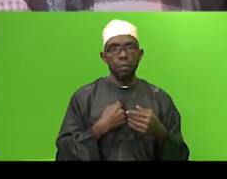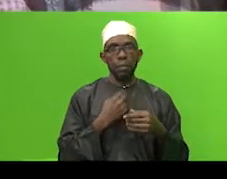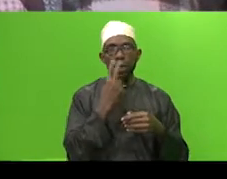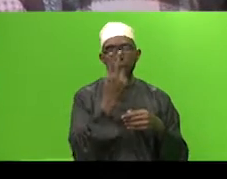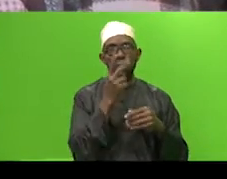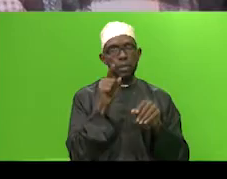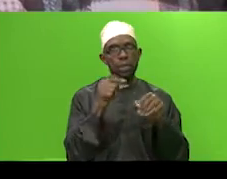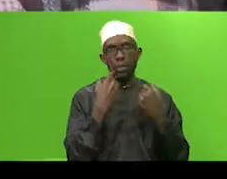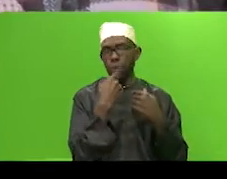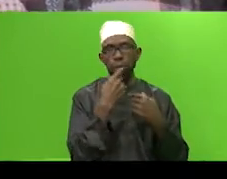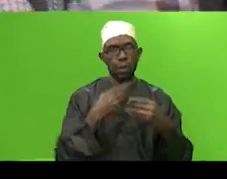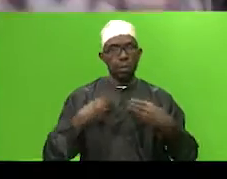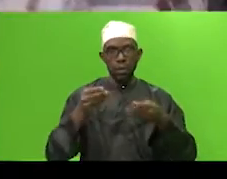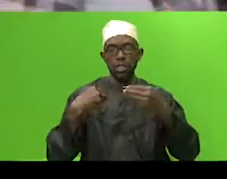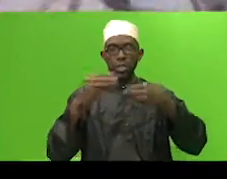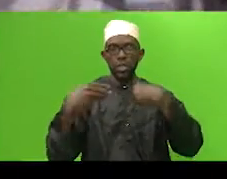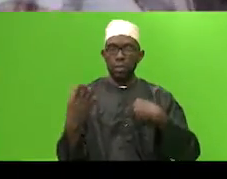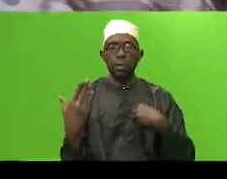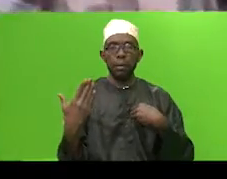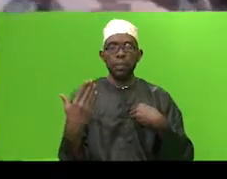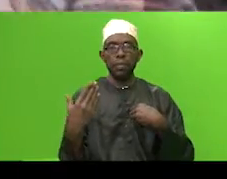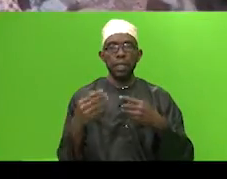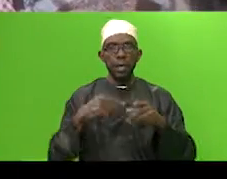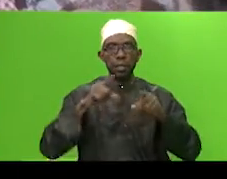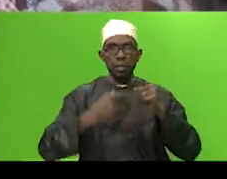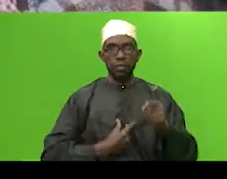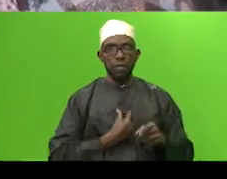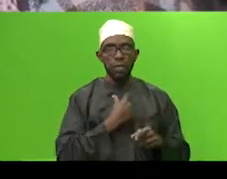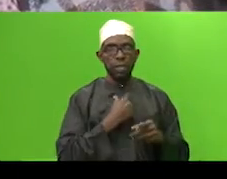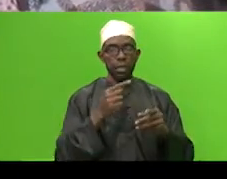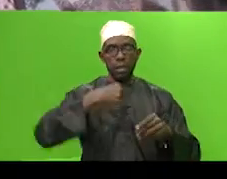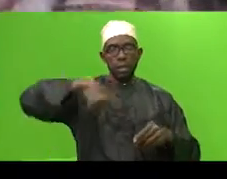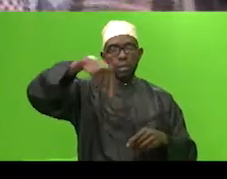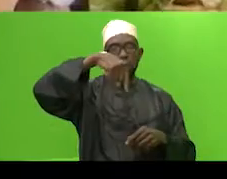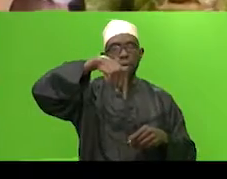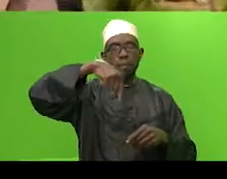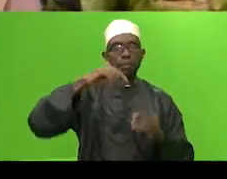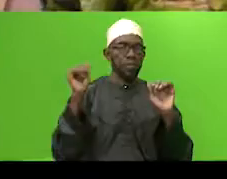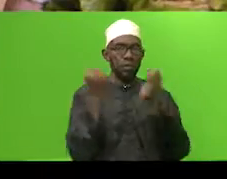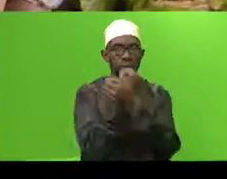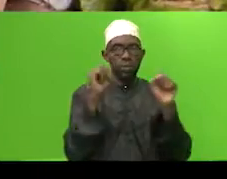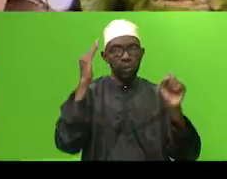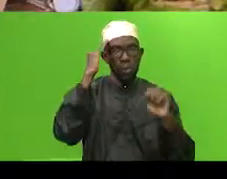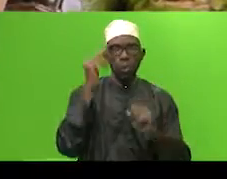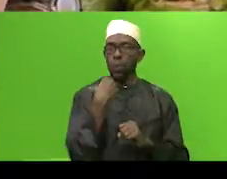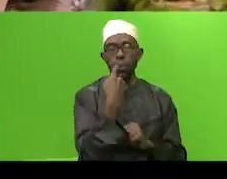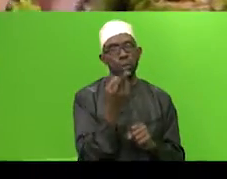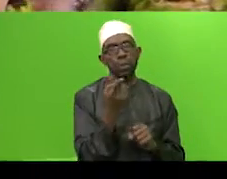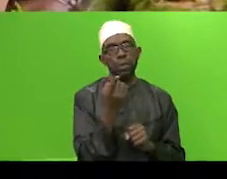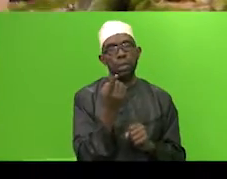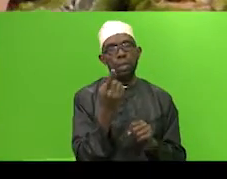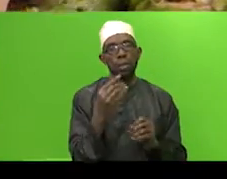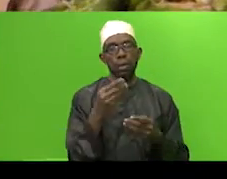mtu, hapana, mimi sina karatasi. So huwa wanatutembelea kinjia hiyo. Uwezi jua ni nani wala ni nani, juu hakuna